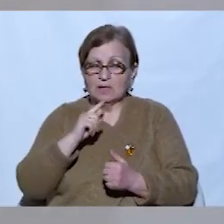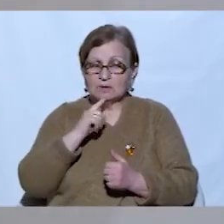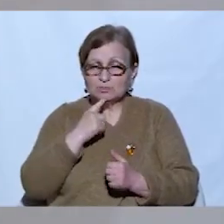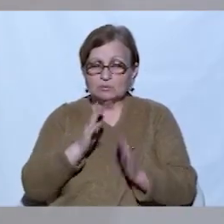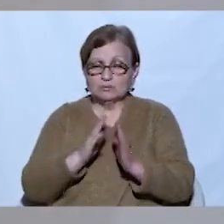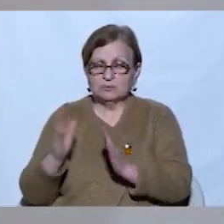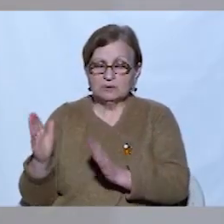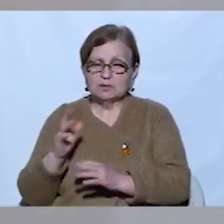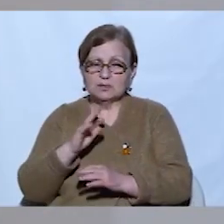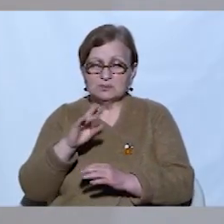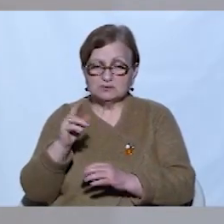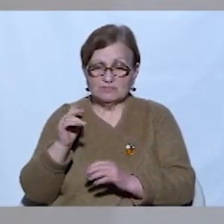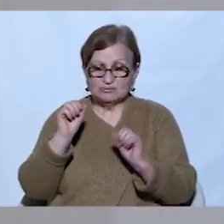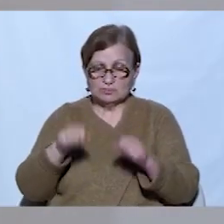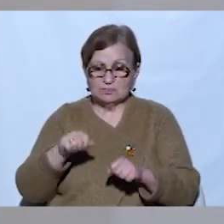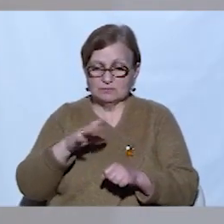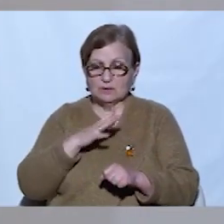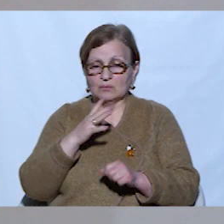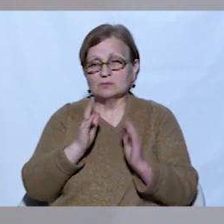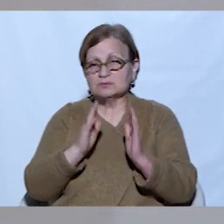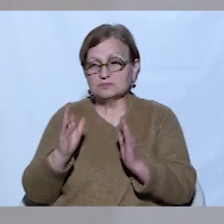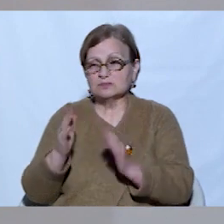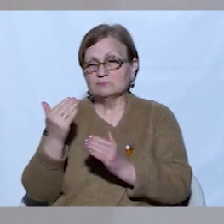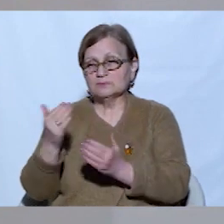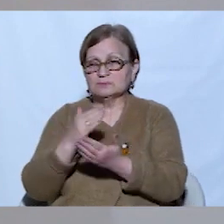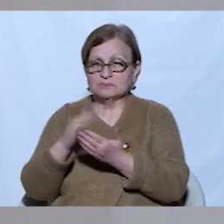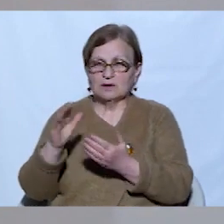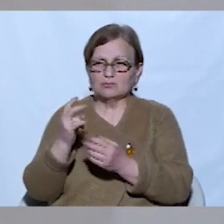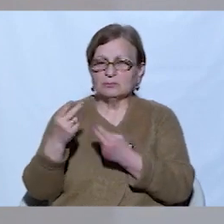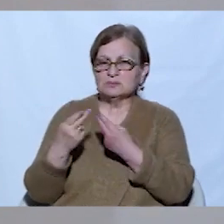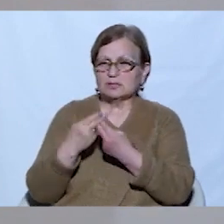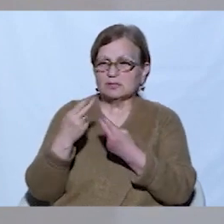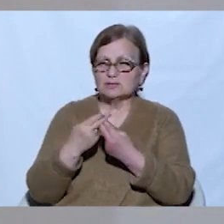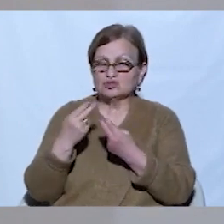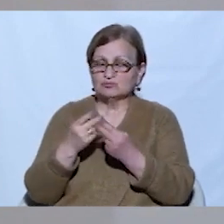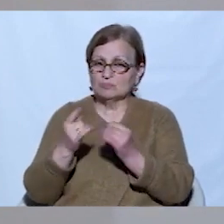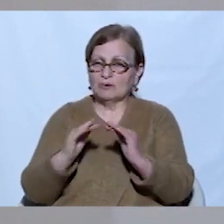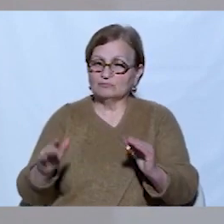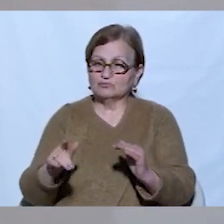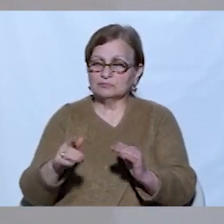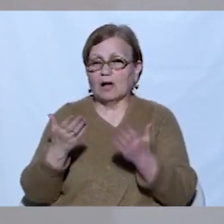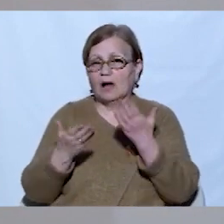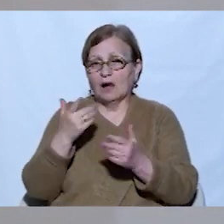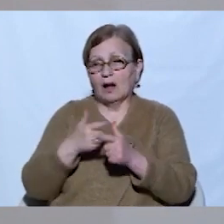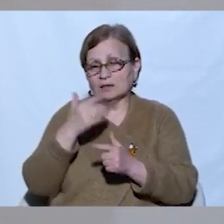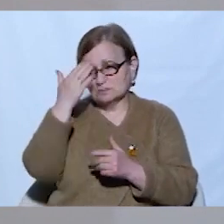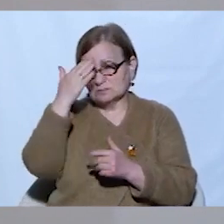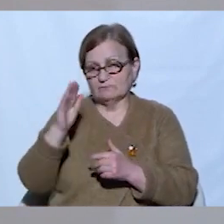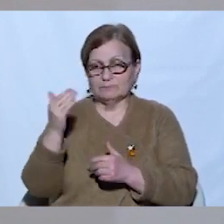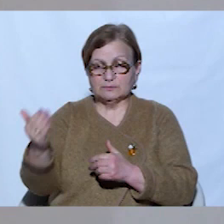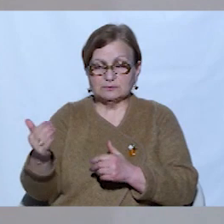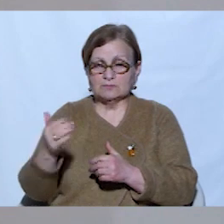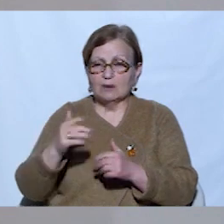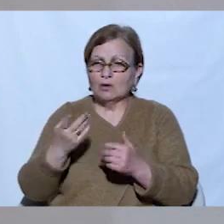ქცევა შესაძლებელია იყოს ქცევების ის ნაწილი, რომელიც ხელის შემშლელია ბავშვისათვის ან სხვებისათვის. ანუ რა ფორმულირება